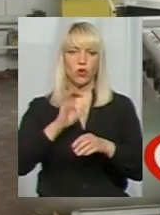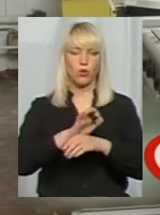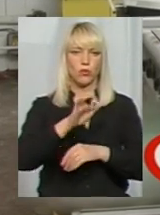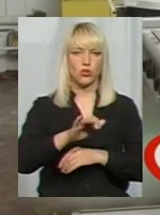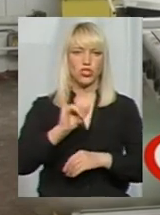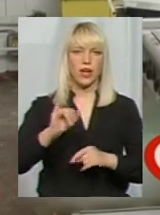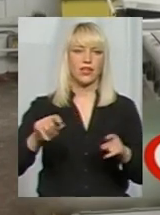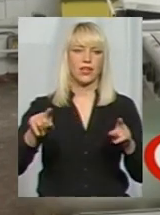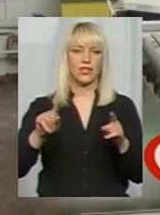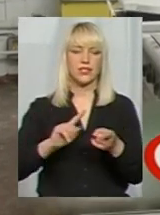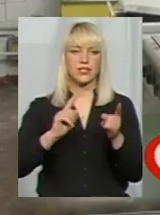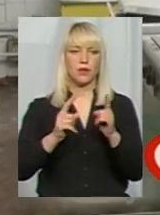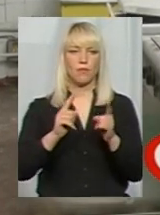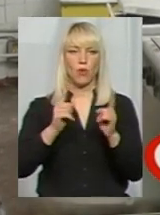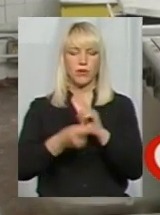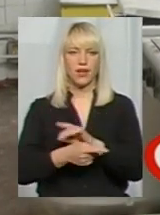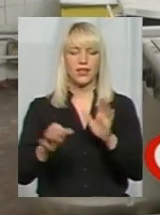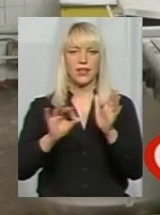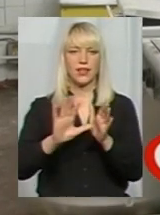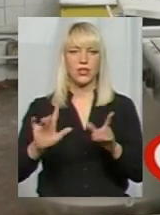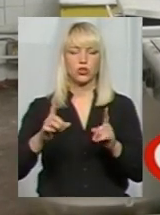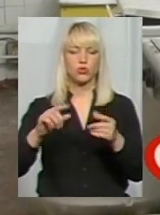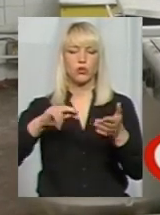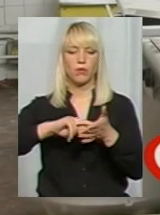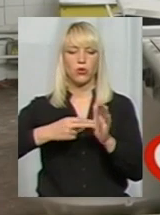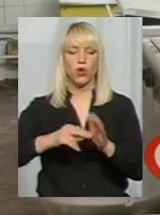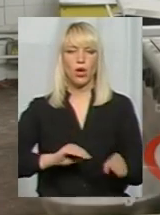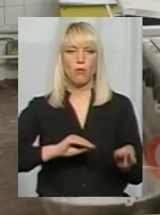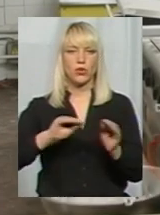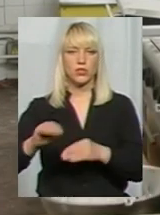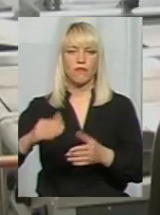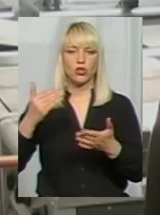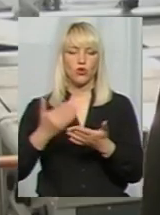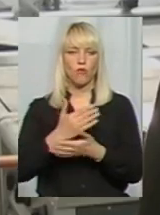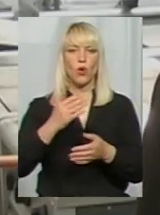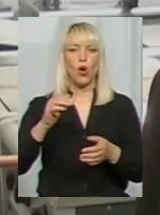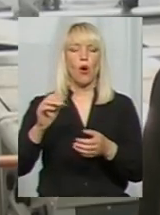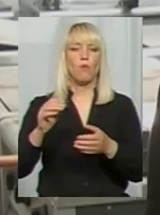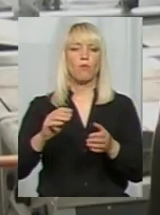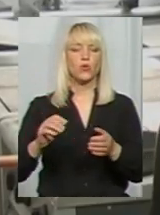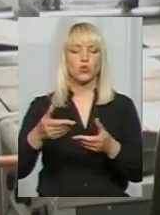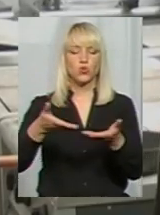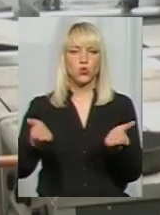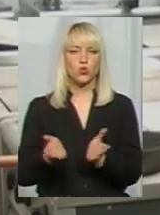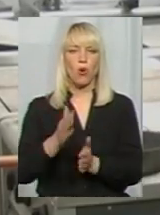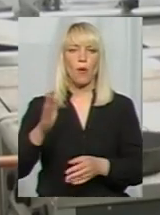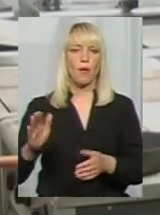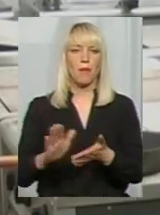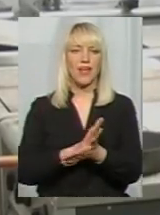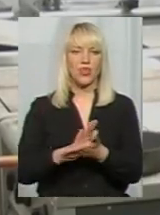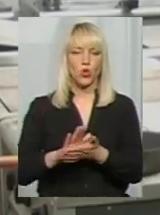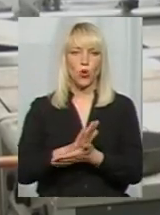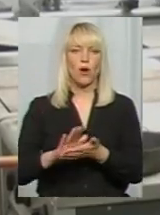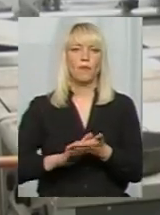заодно поміняли електрику, тому що плануємо поставити нову посудомайну машину. Саме на ремонт Харчоблоку з міського бюджету